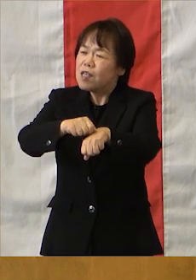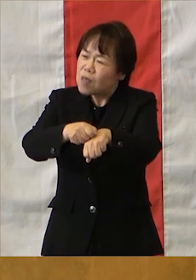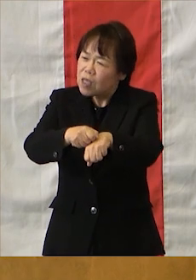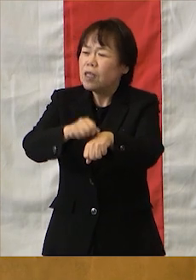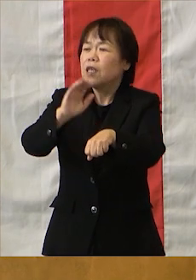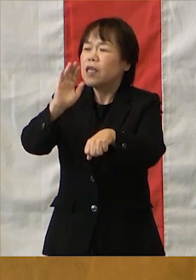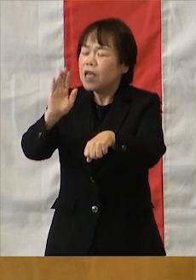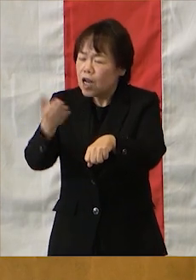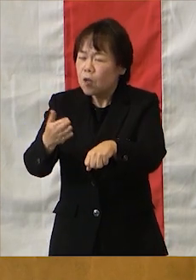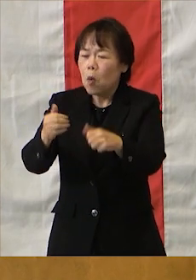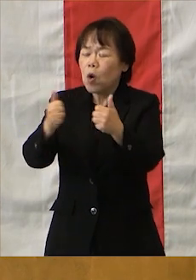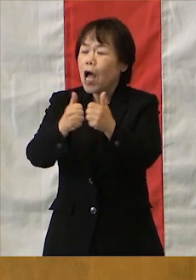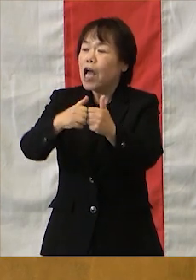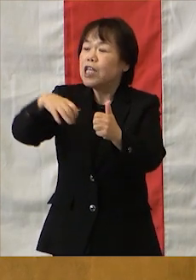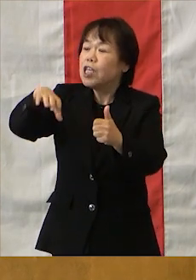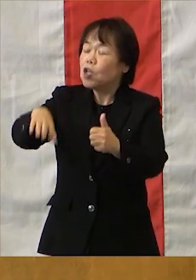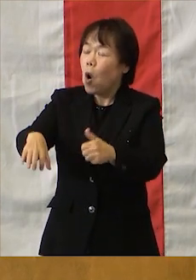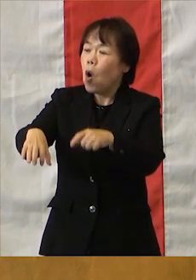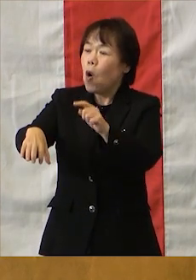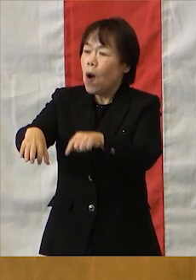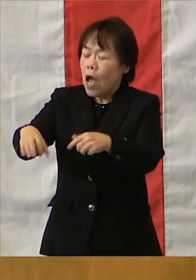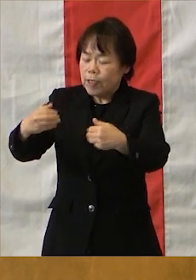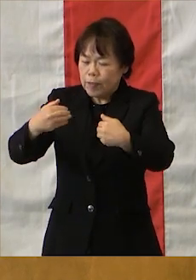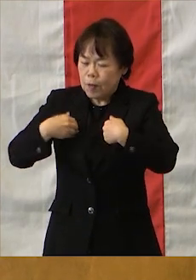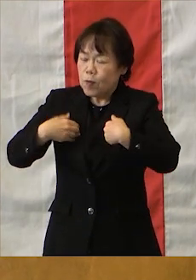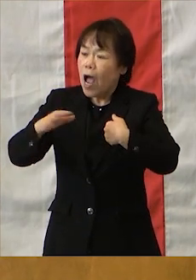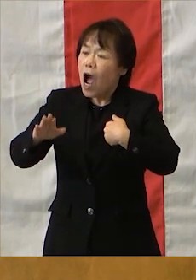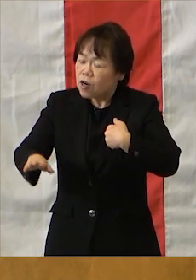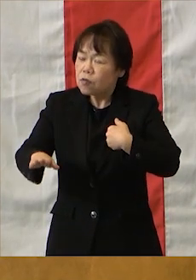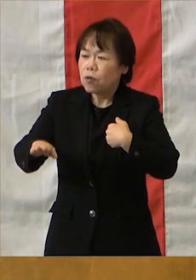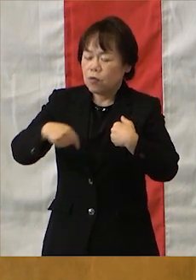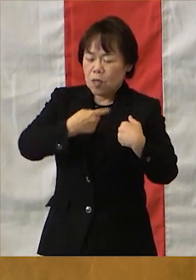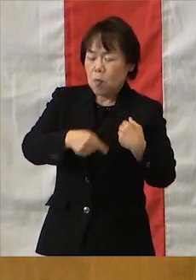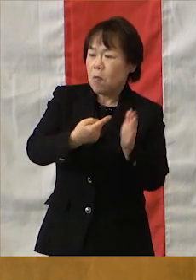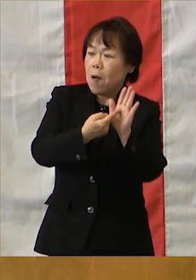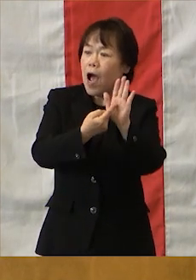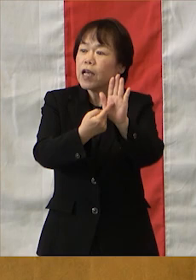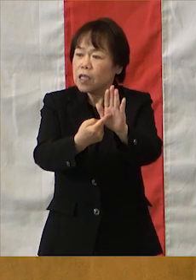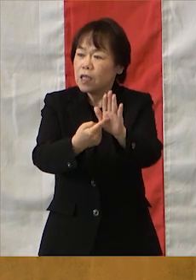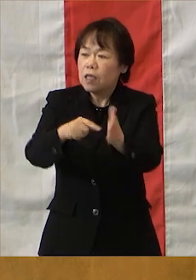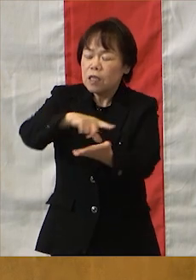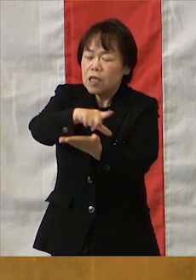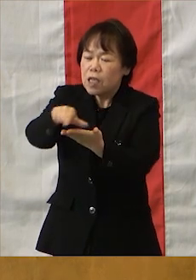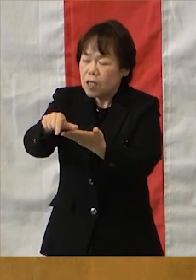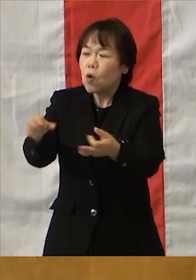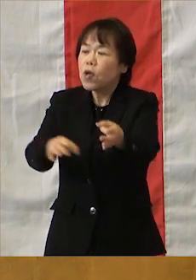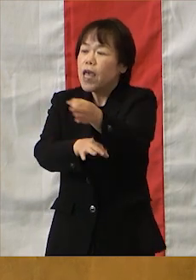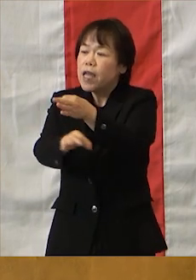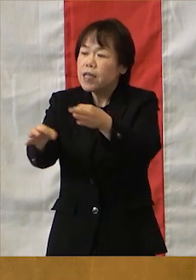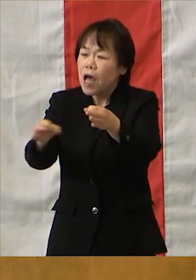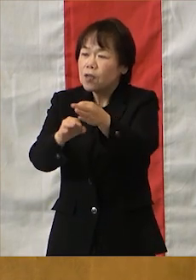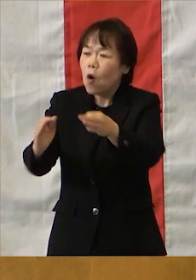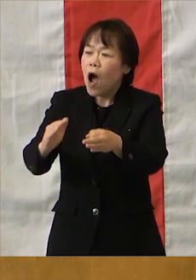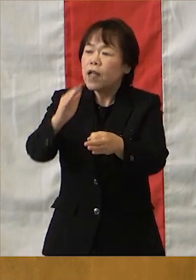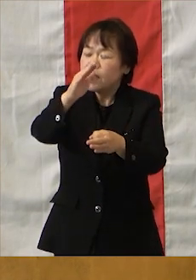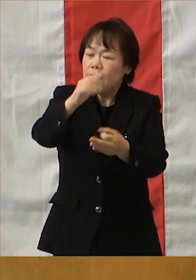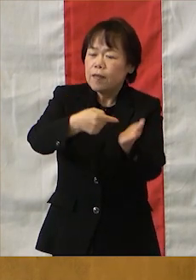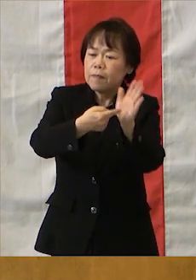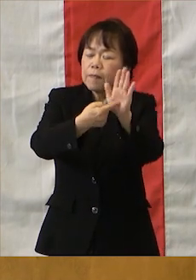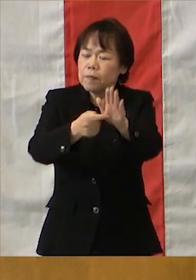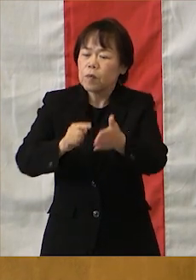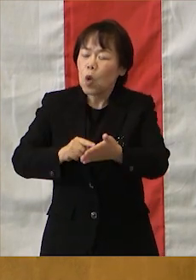が会議所の存在意義を十分に発揮し地元経済の発展に注力していく次第